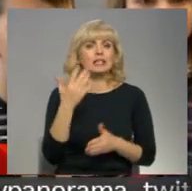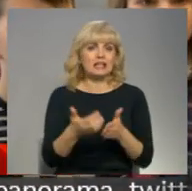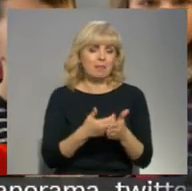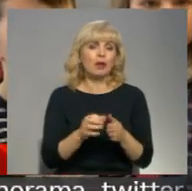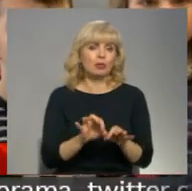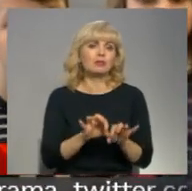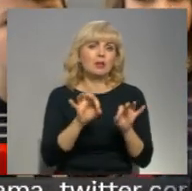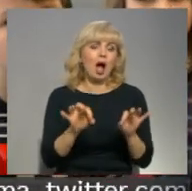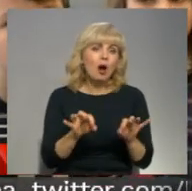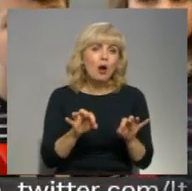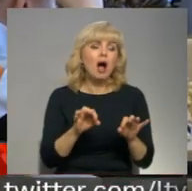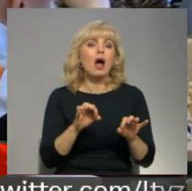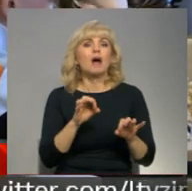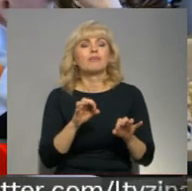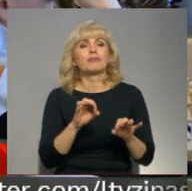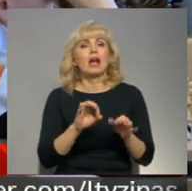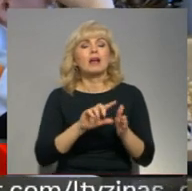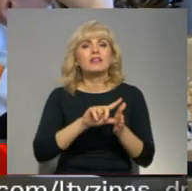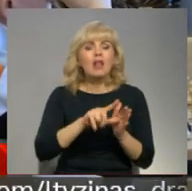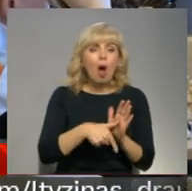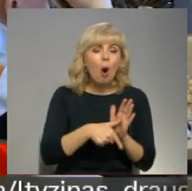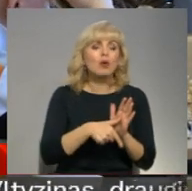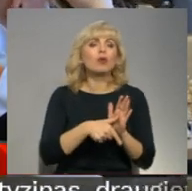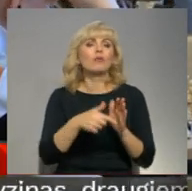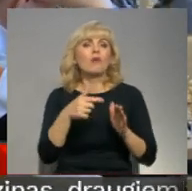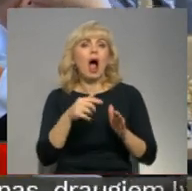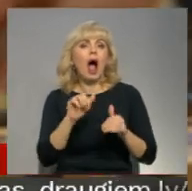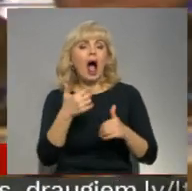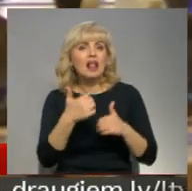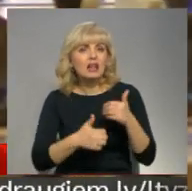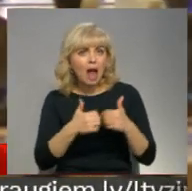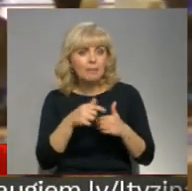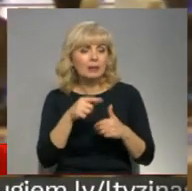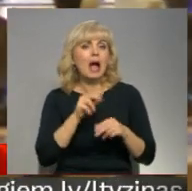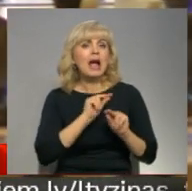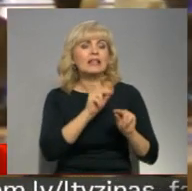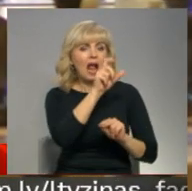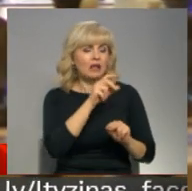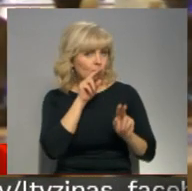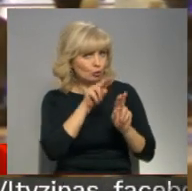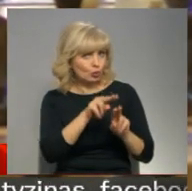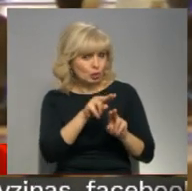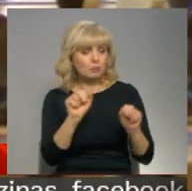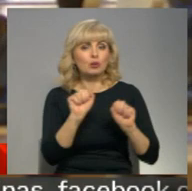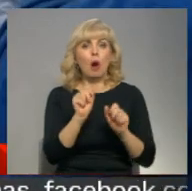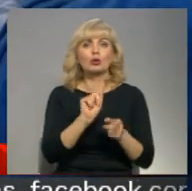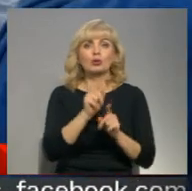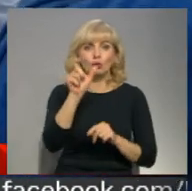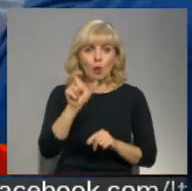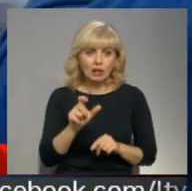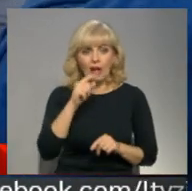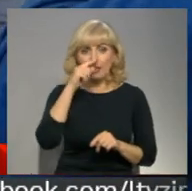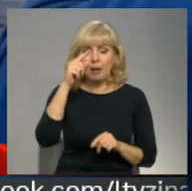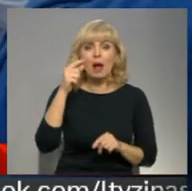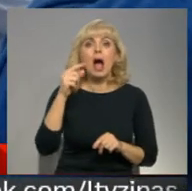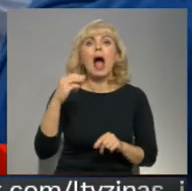sākas geogebra, algebra un... Spēlētājs rūpīgi uzrauga treneri. Arī ilgadējs sporta skolotājs un Latvijas lepnums Elmārs